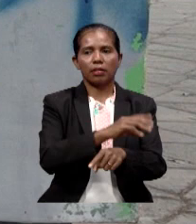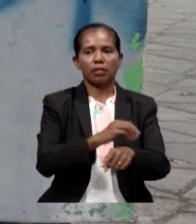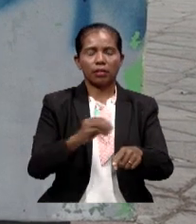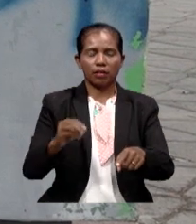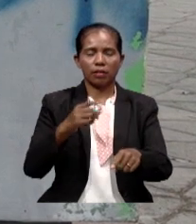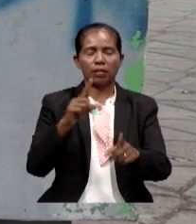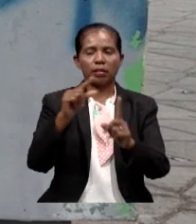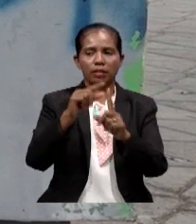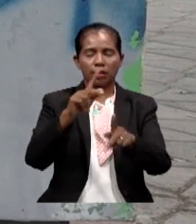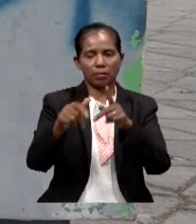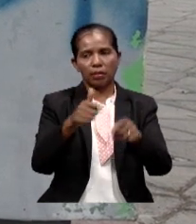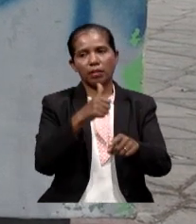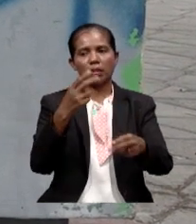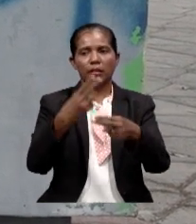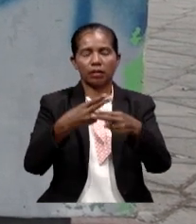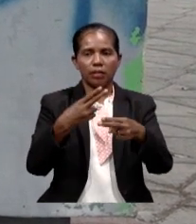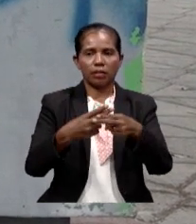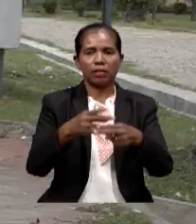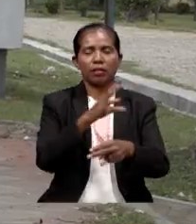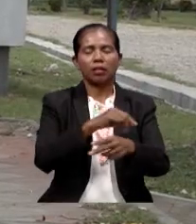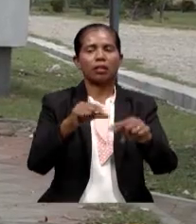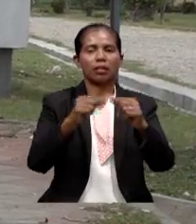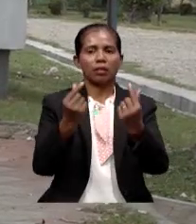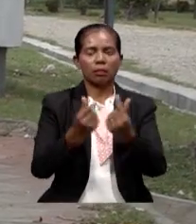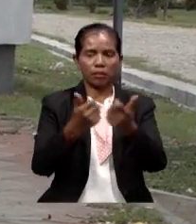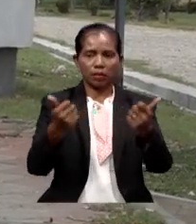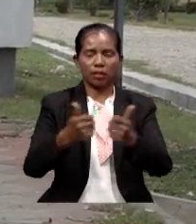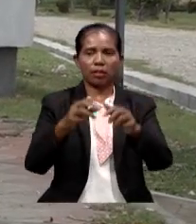letra husi ema balu nianaran no símbolo grupo arte marciais.